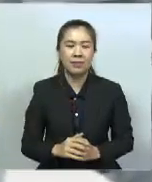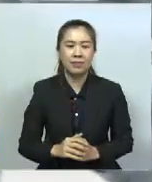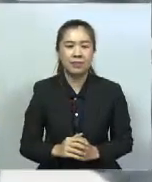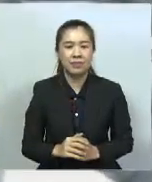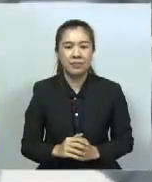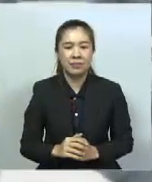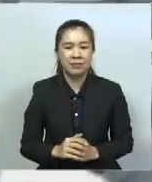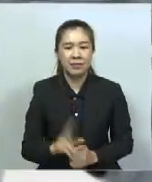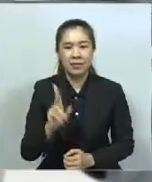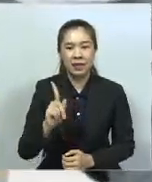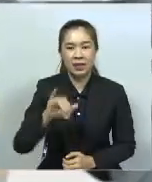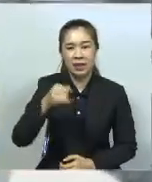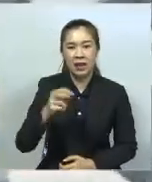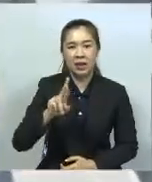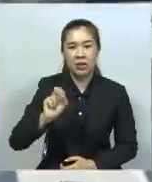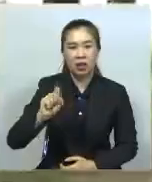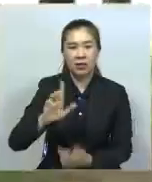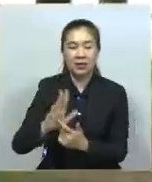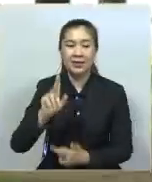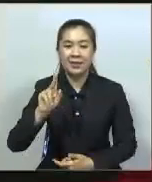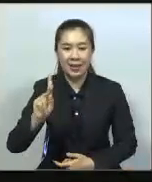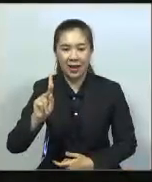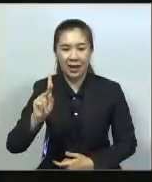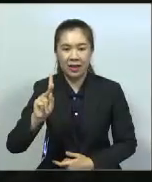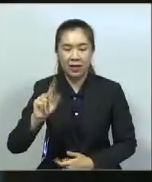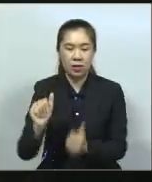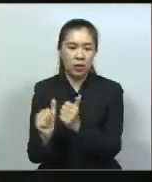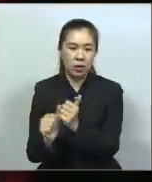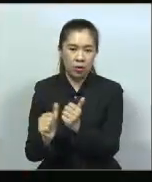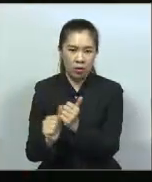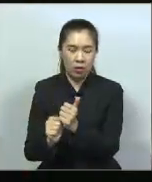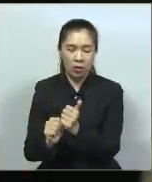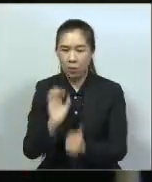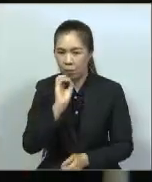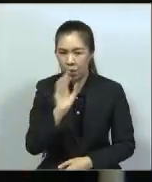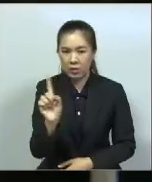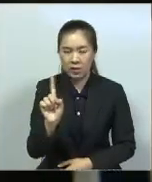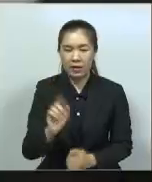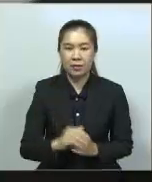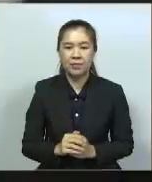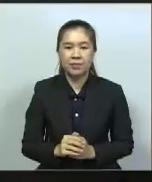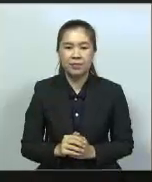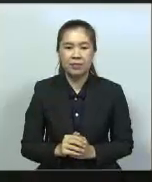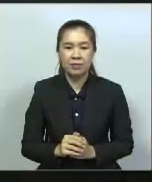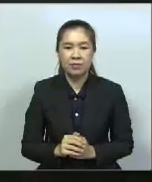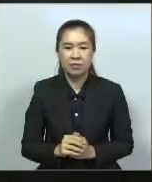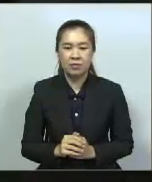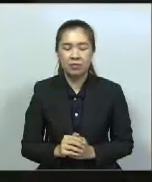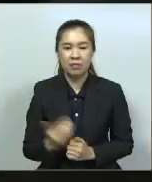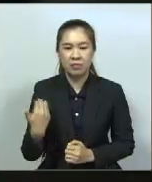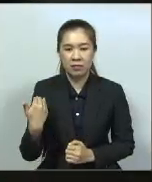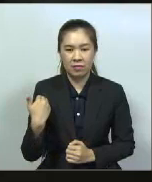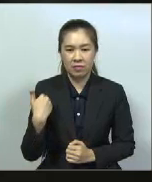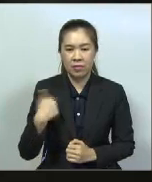นายขจรศักดิ์พุทธานุภาพรองอธิบดีอัยการสำนักงานการสอบสวนบอกว่าคดีแพ่งของนายธรรมนูญอ